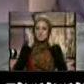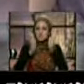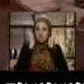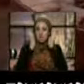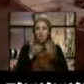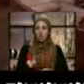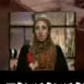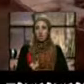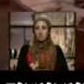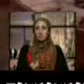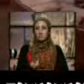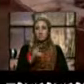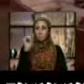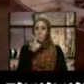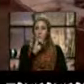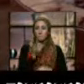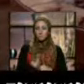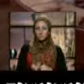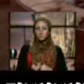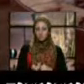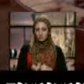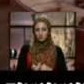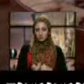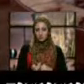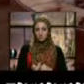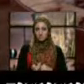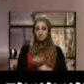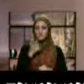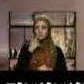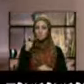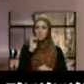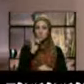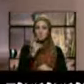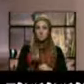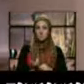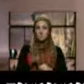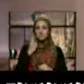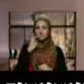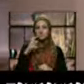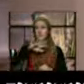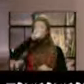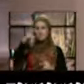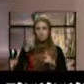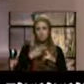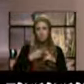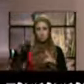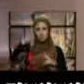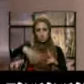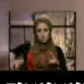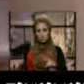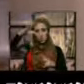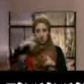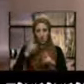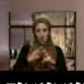من ضمن الـ يعني إيه الامتيازات. فشعب أو ناس لا يصلون الصبح